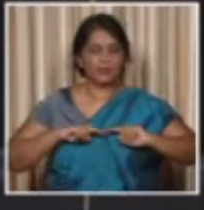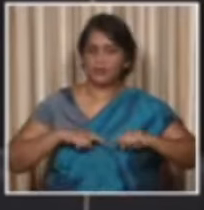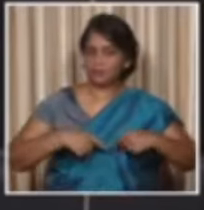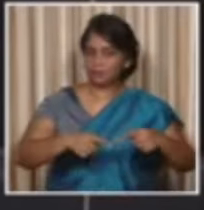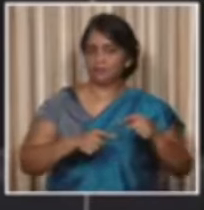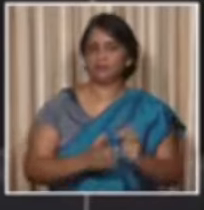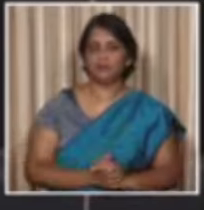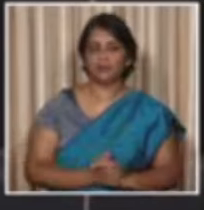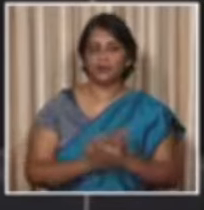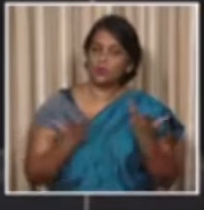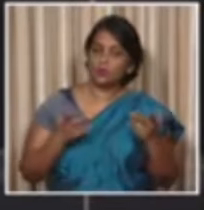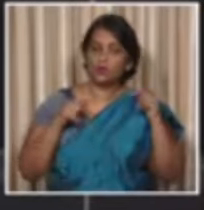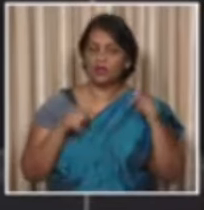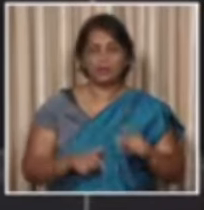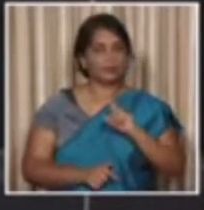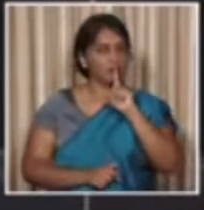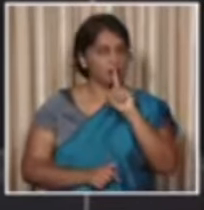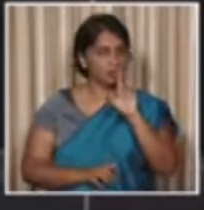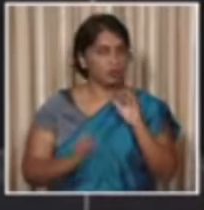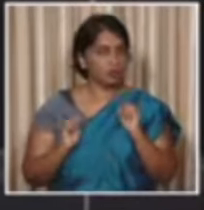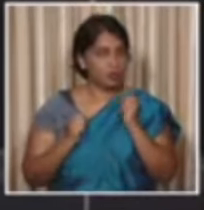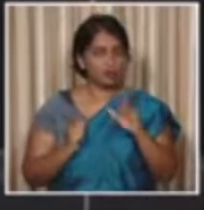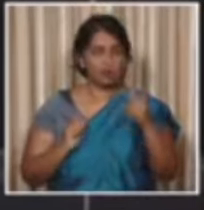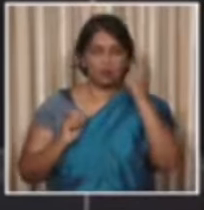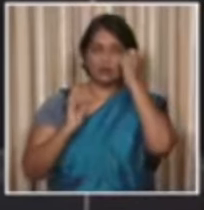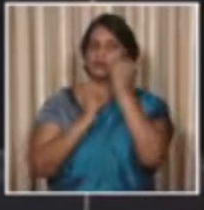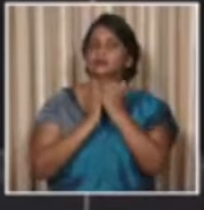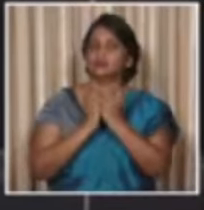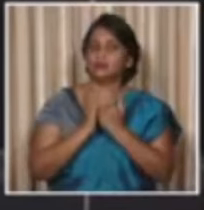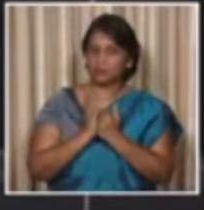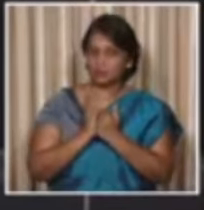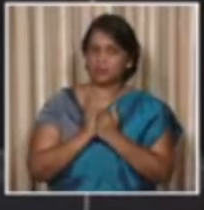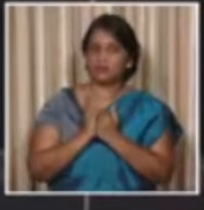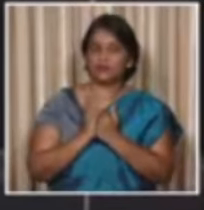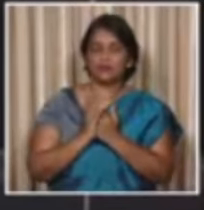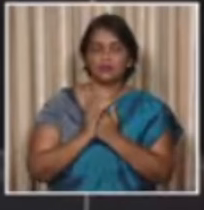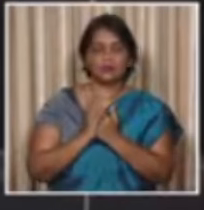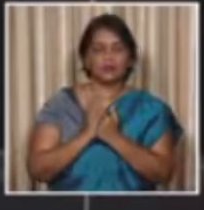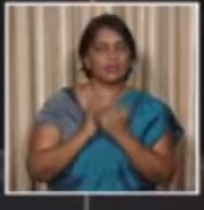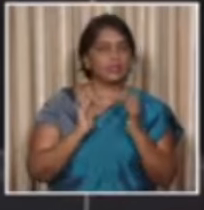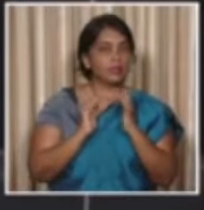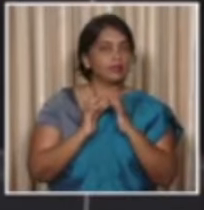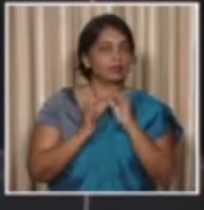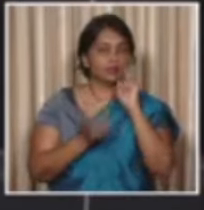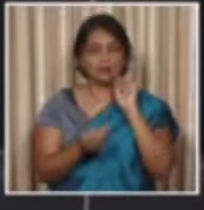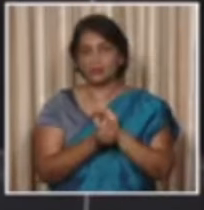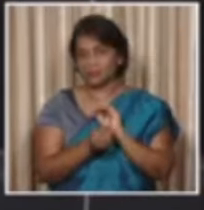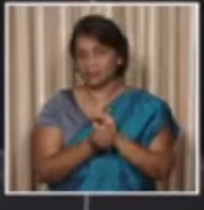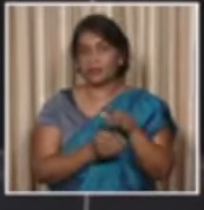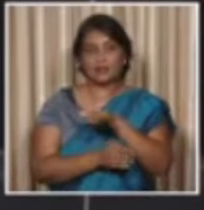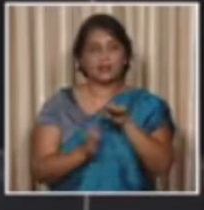කරපු හෝ අද කියන්න උත්සාහ දරන මේ යෝජනාවේ මාර්ගගත ක්‍රමවල